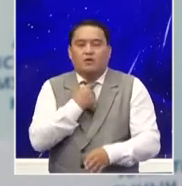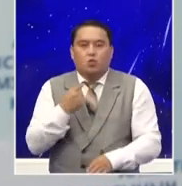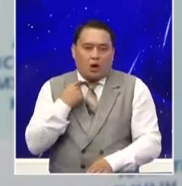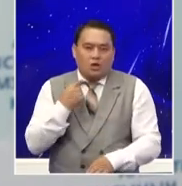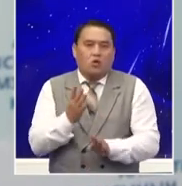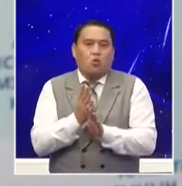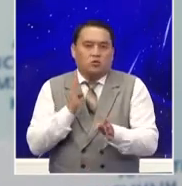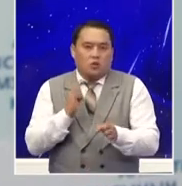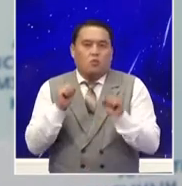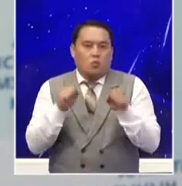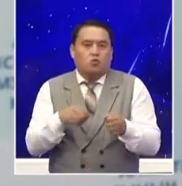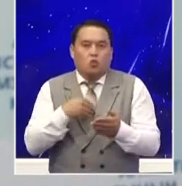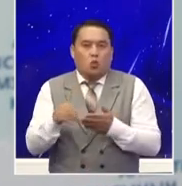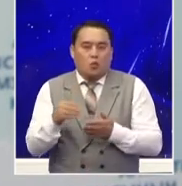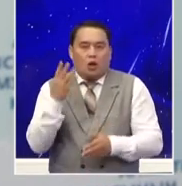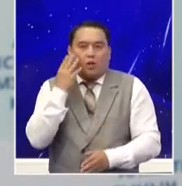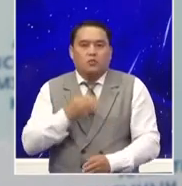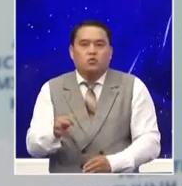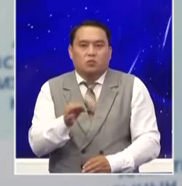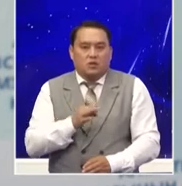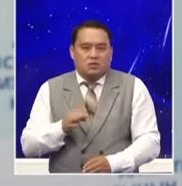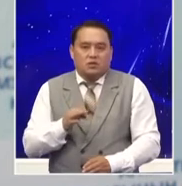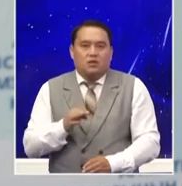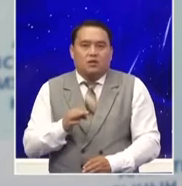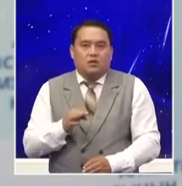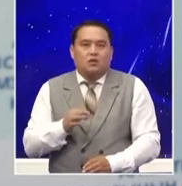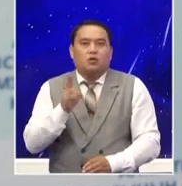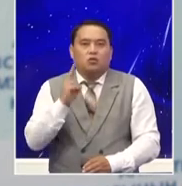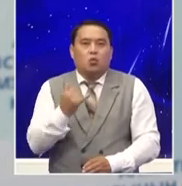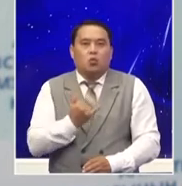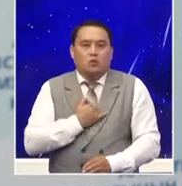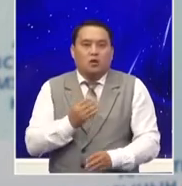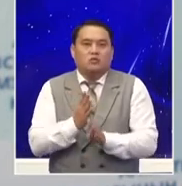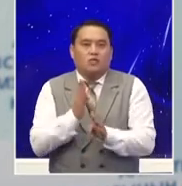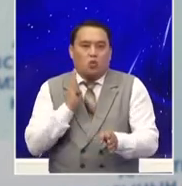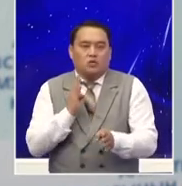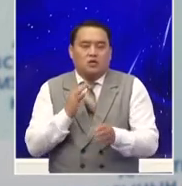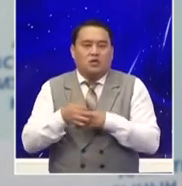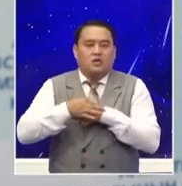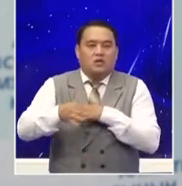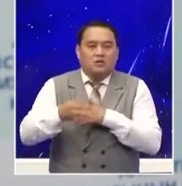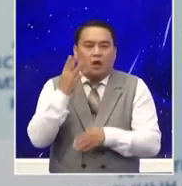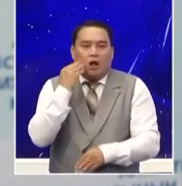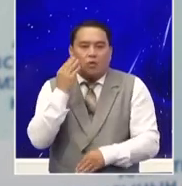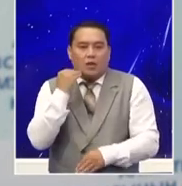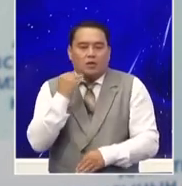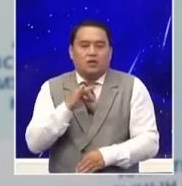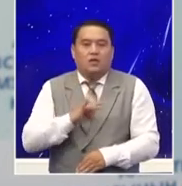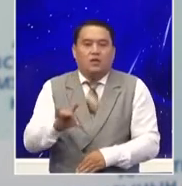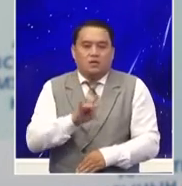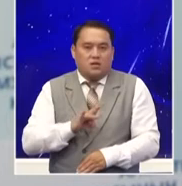в очереди, может приобрести по Алматинской области. Кто у нас стоит в пригороде Алматы, это